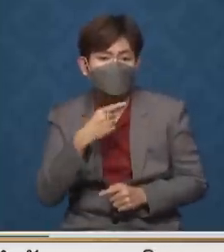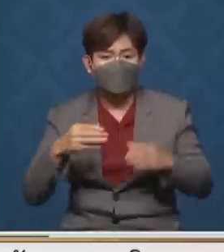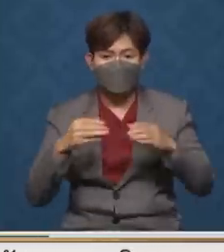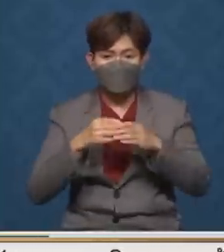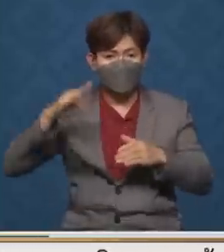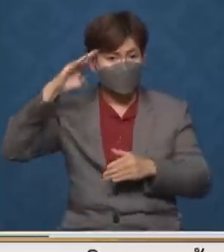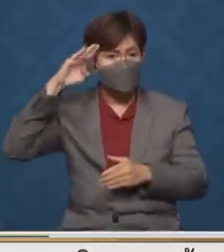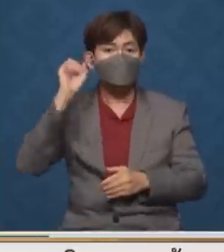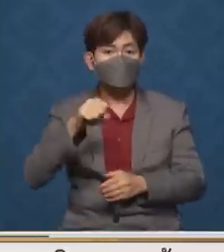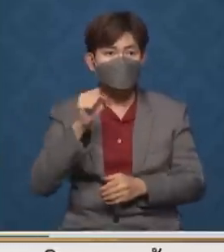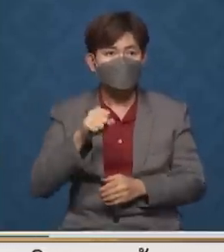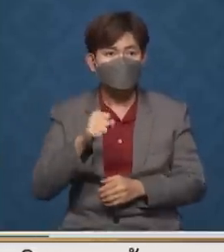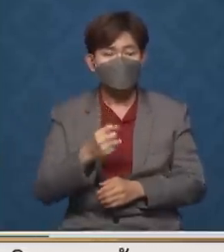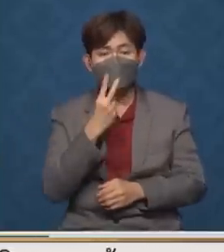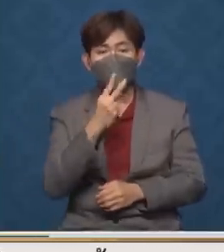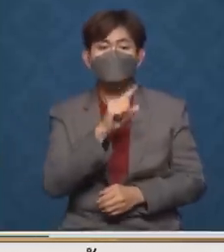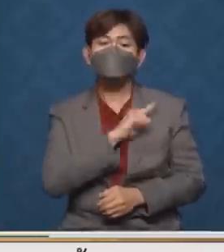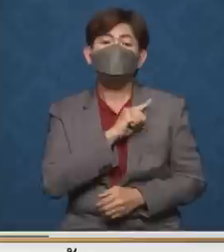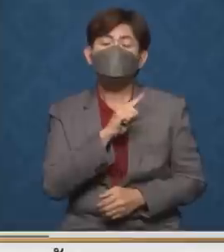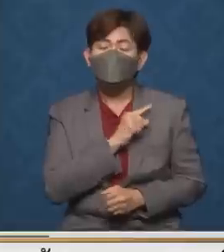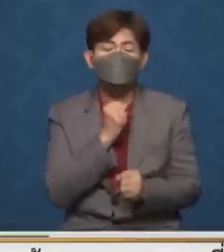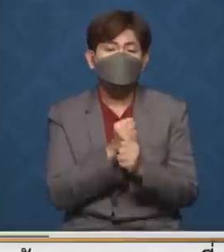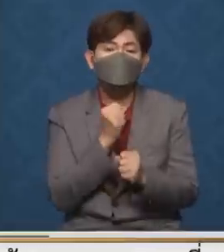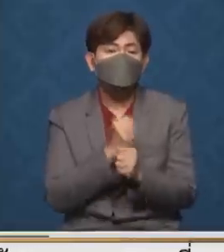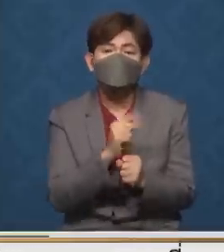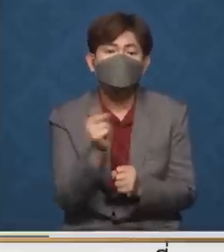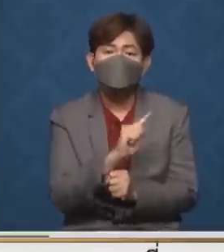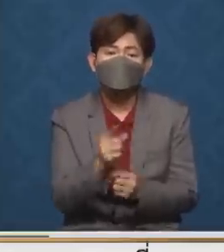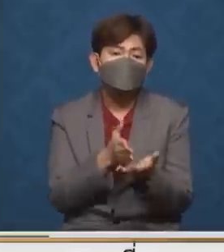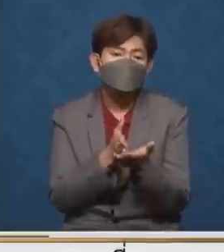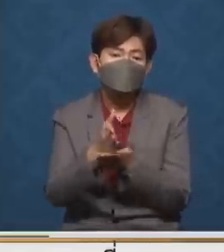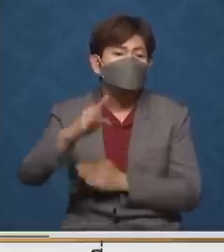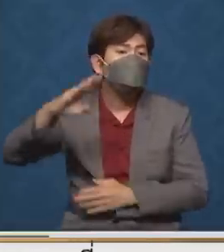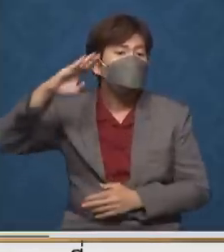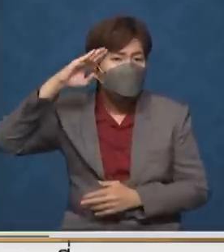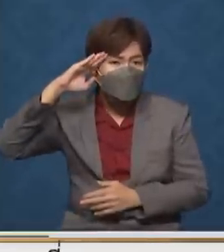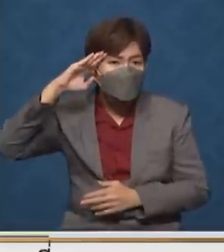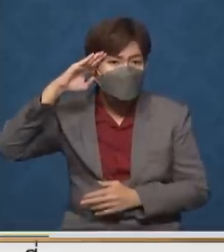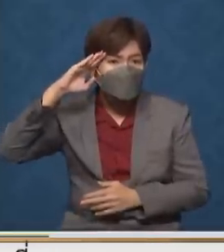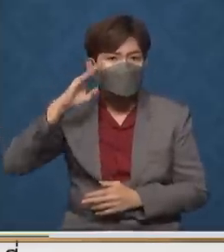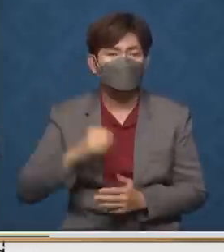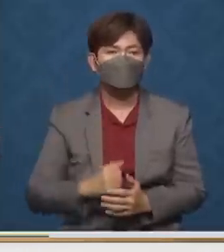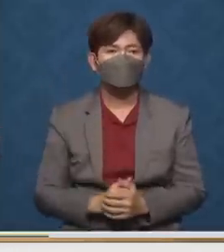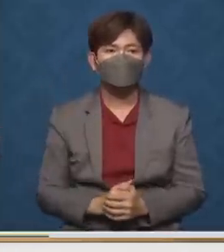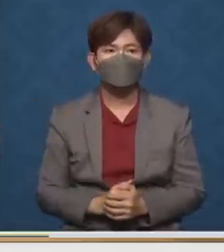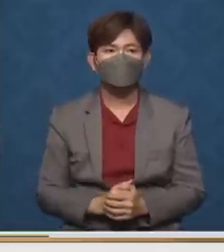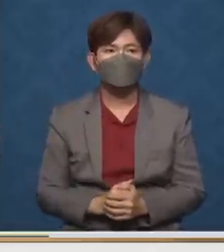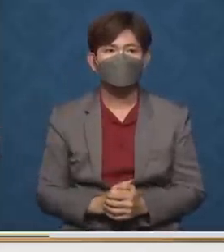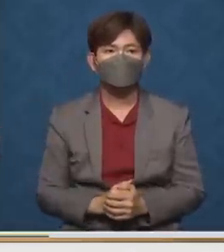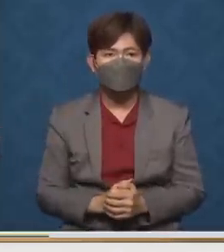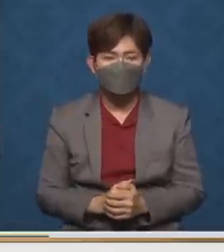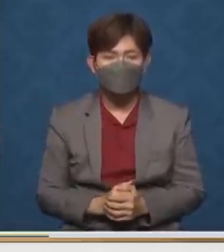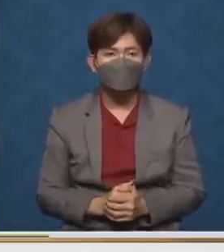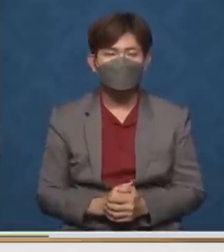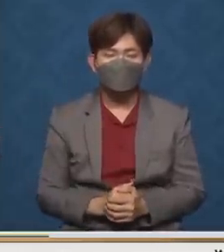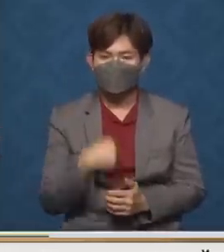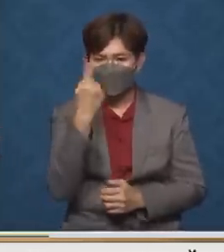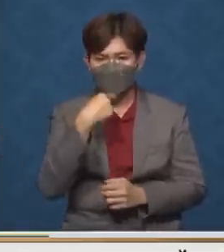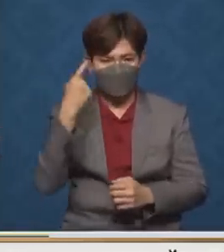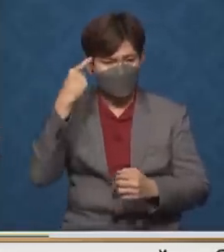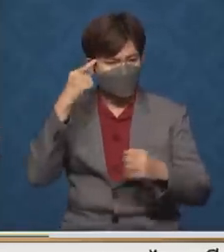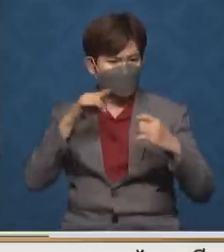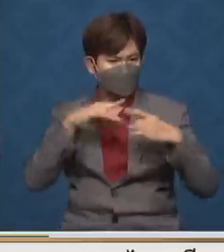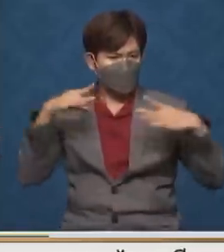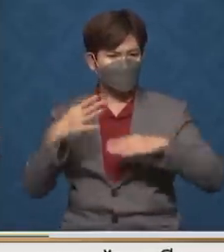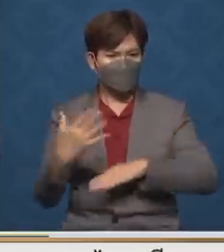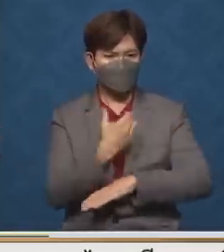่หอไม่มันธุระกงการอะไรของฝ่ายความมนคงต่อไปครับ การด้อยค่าผู้เห็นต่างทางก